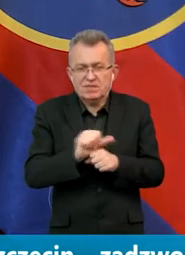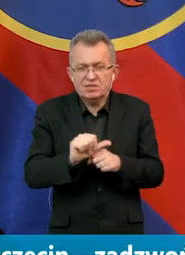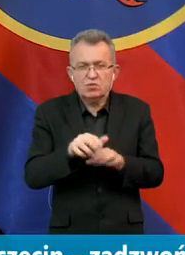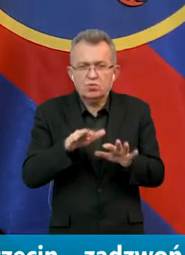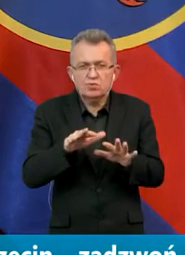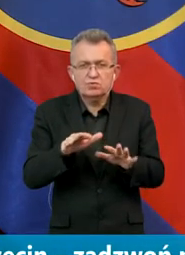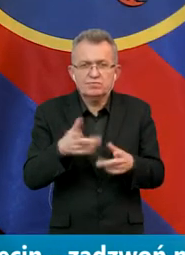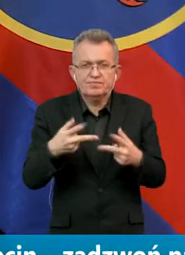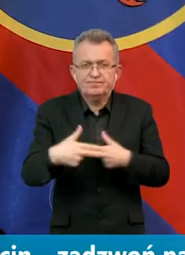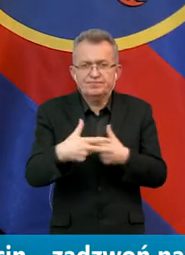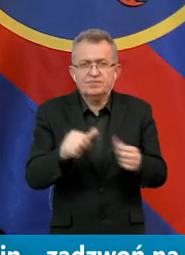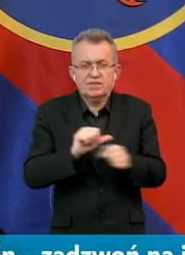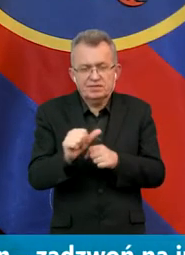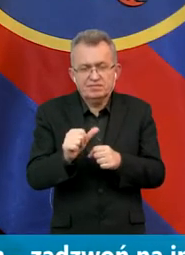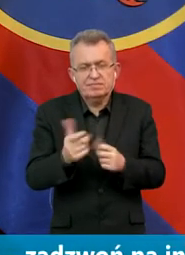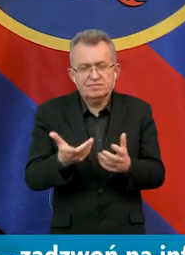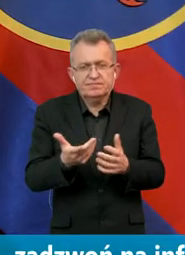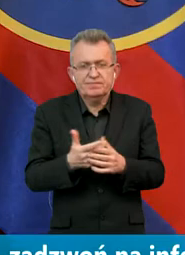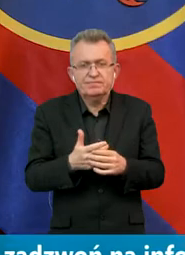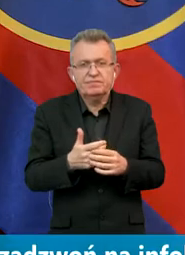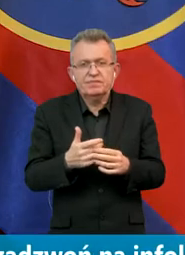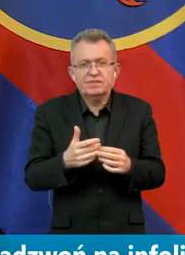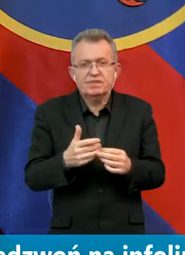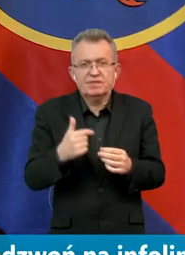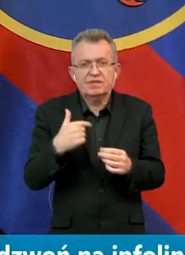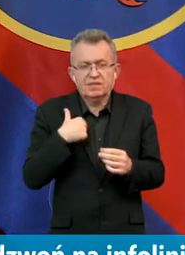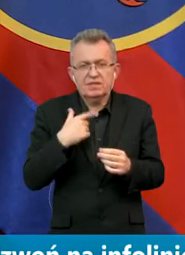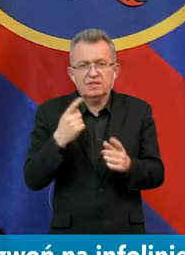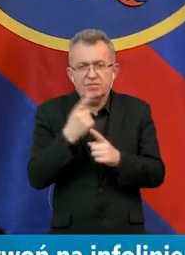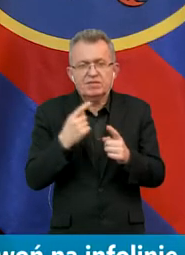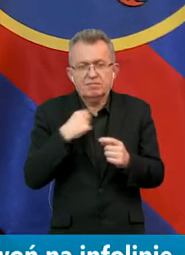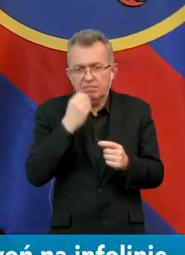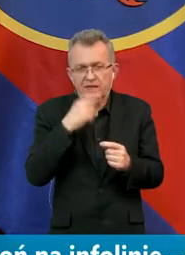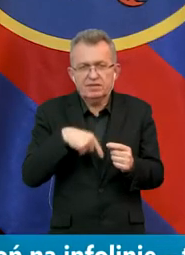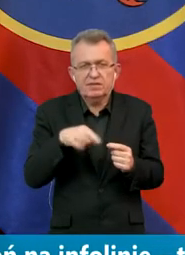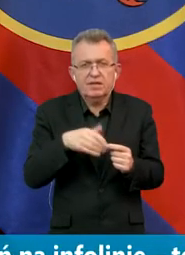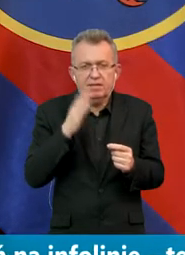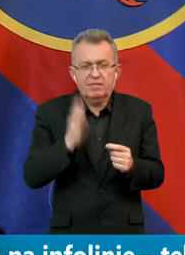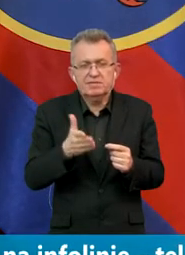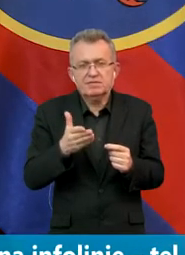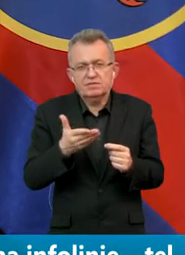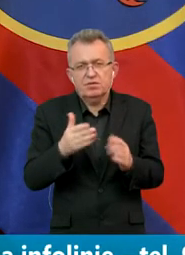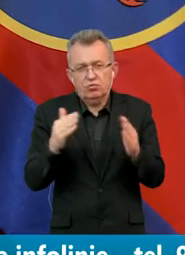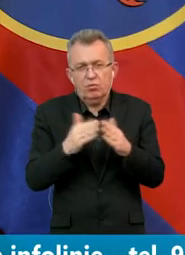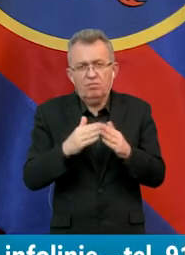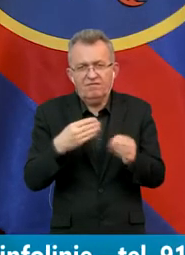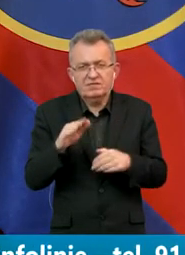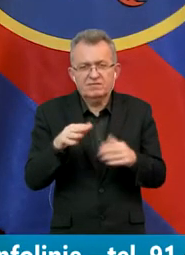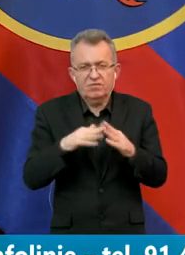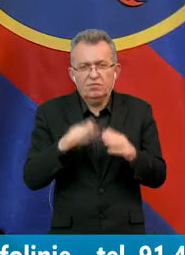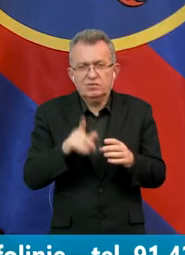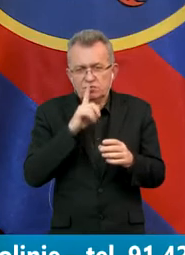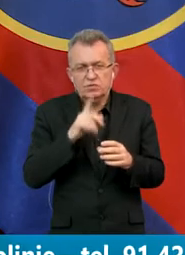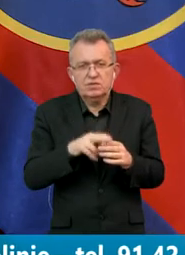rzeczy nam ograniczają, więc niestety chyba ta majówka będzie jeszcze taka bardziej domowa w